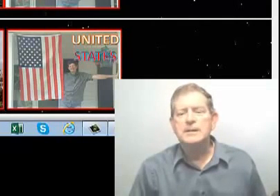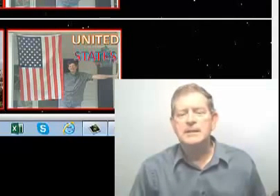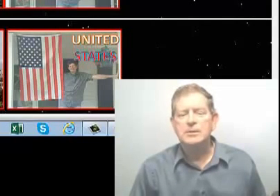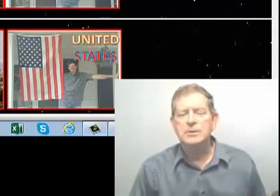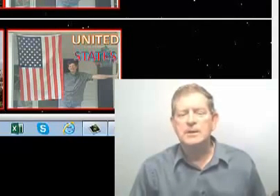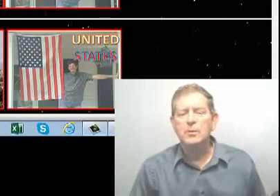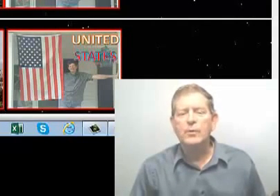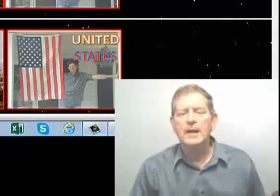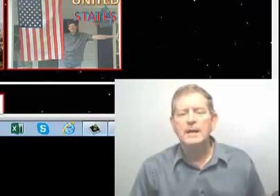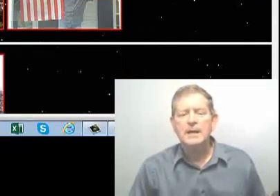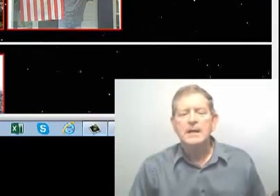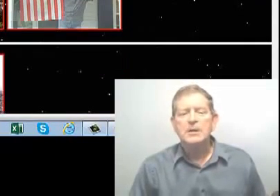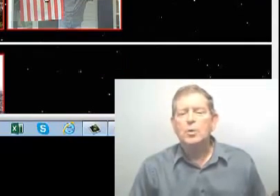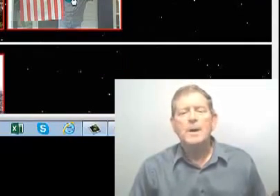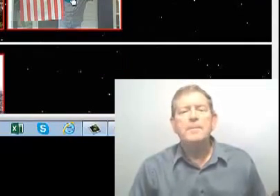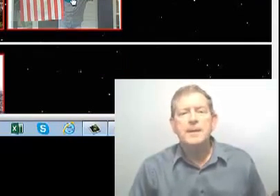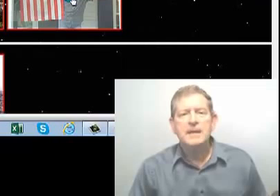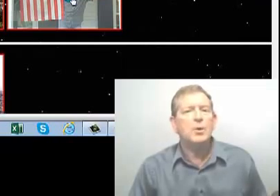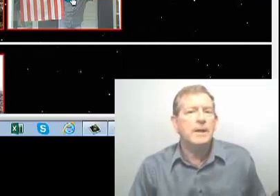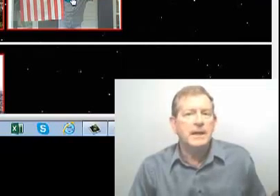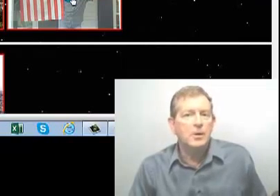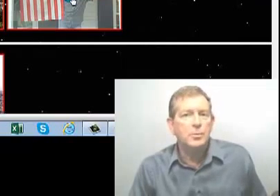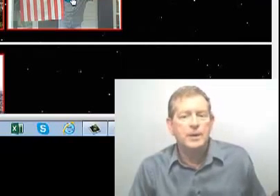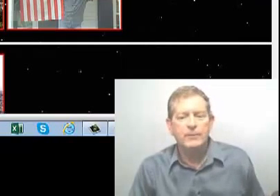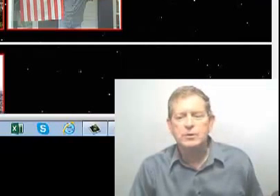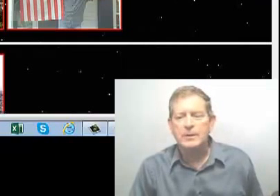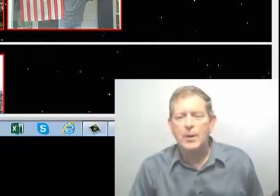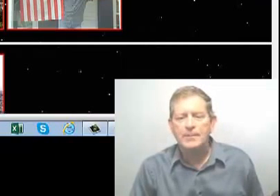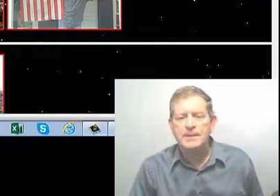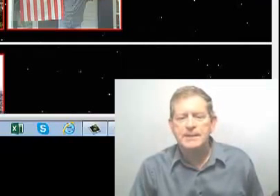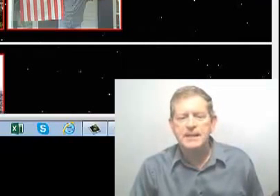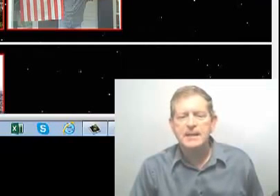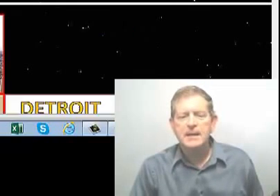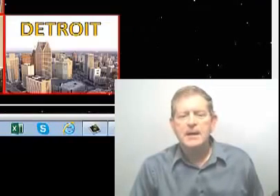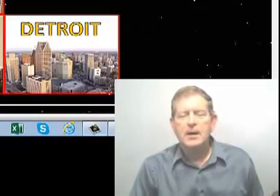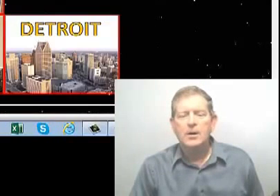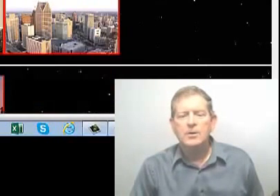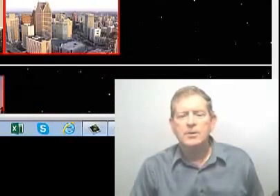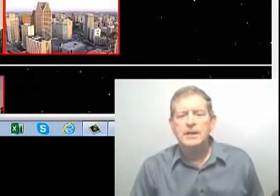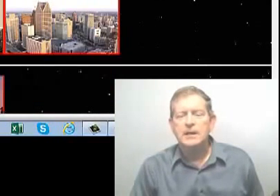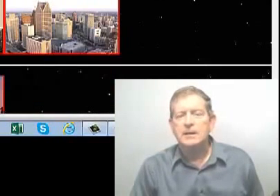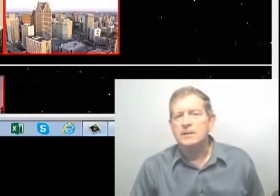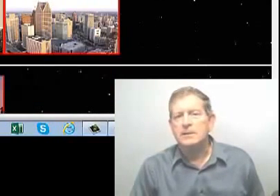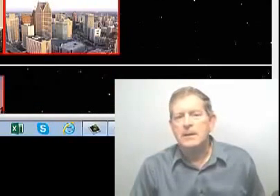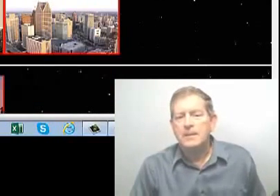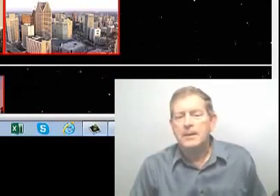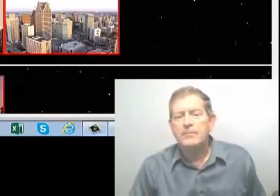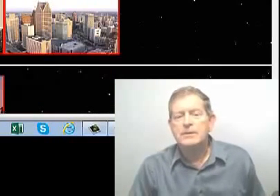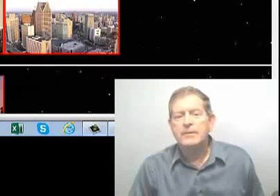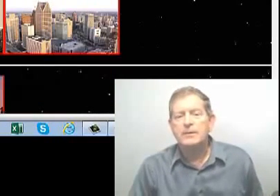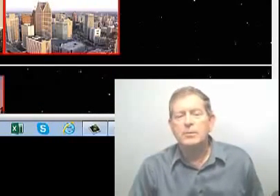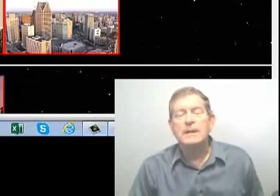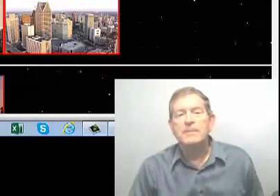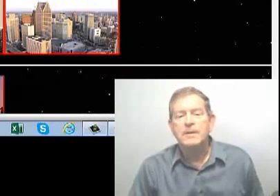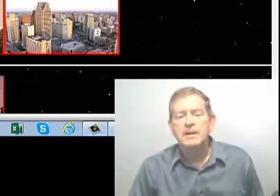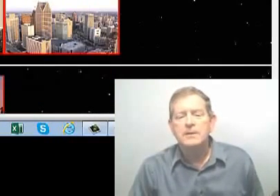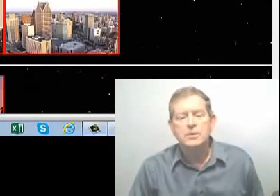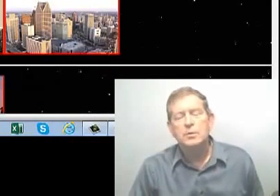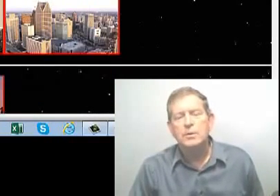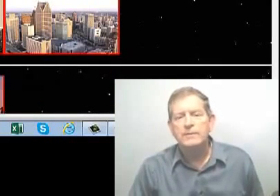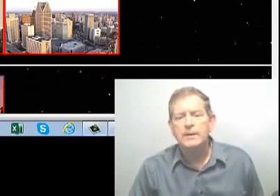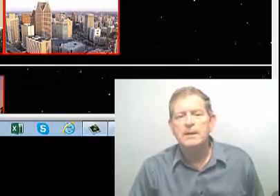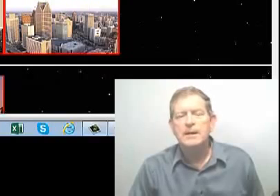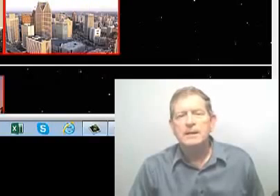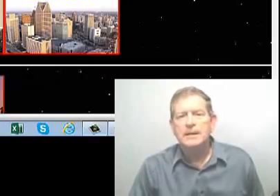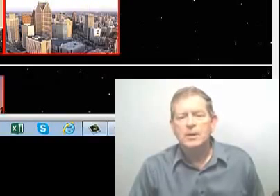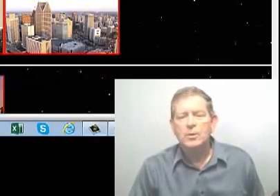habite aux États-Unis. Donc voilà trois pays dans lesquels on pourrait éventuellement habiter Après, vous avez donc les villes,